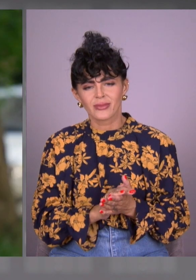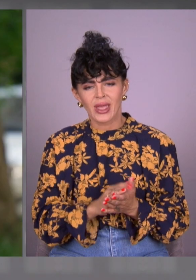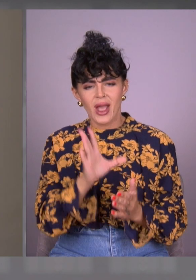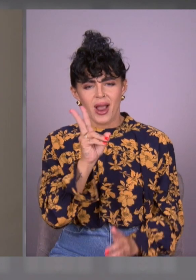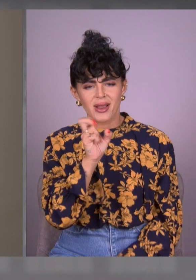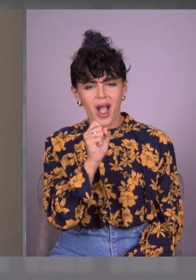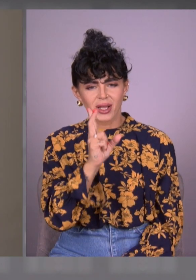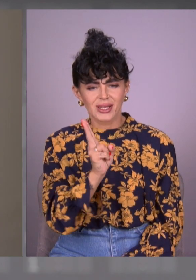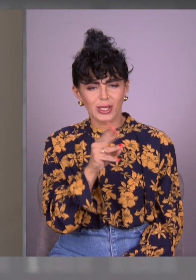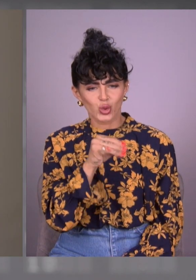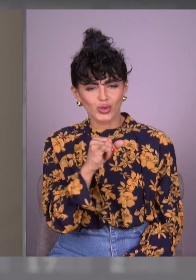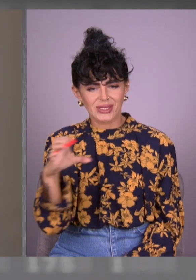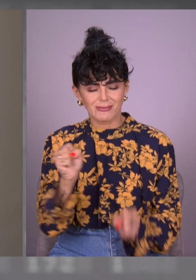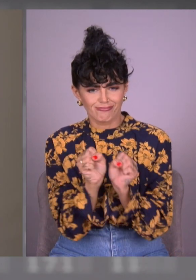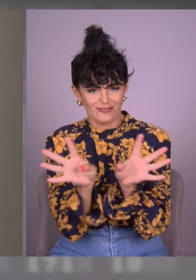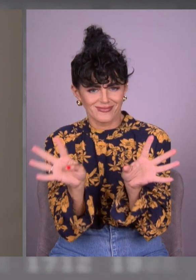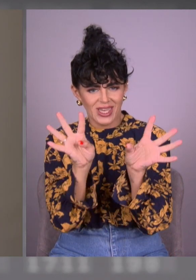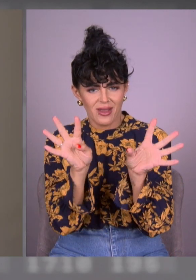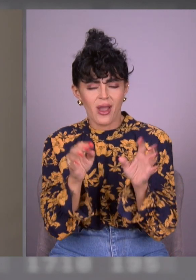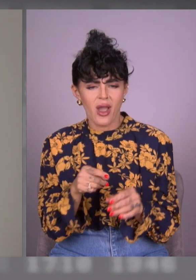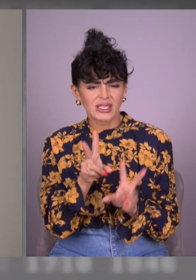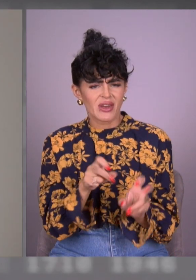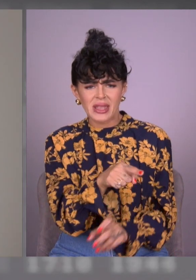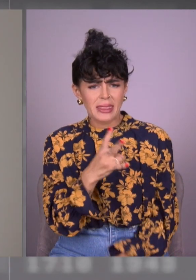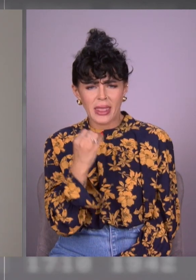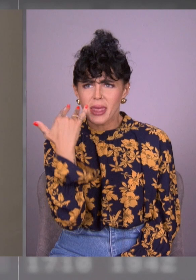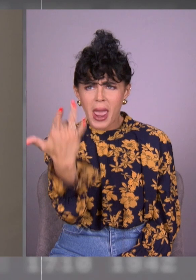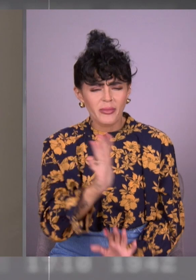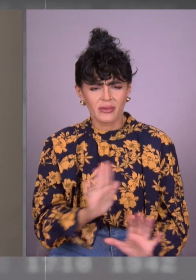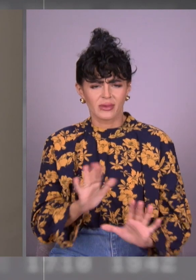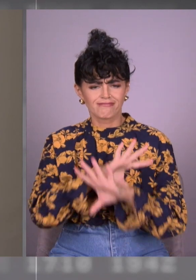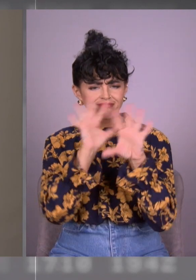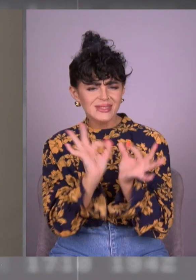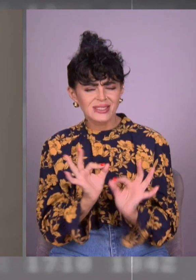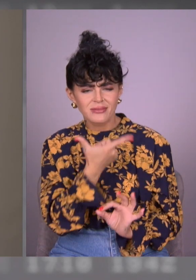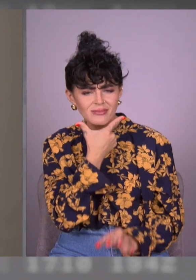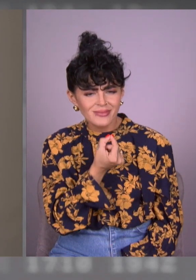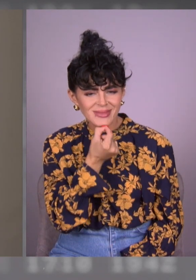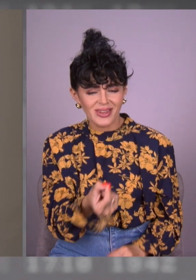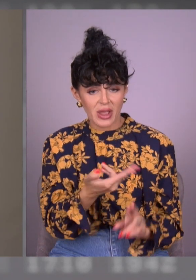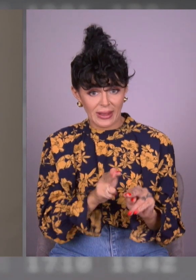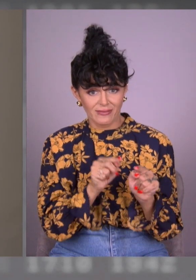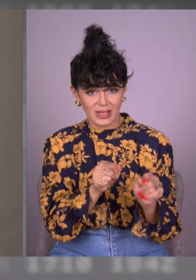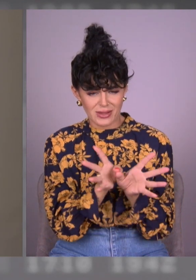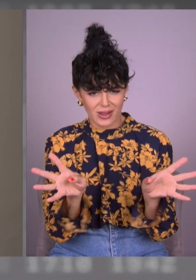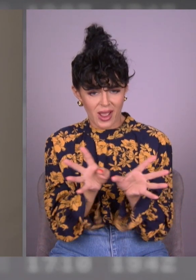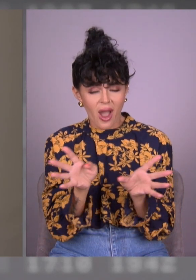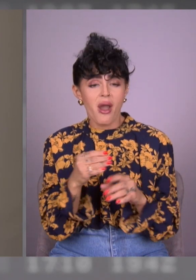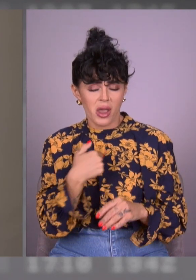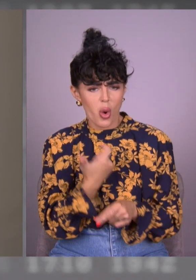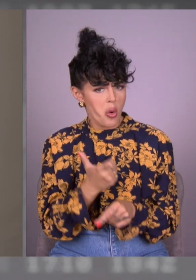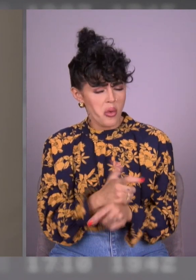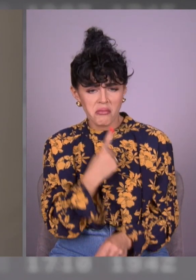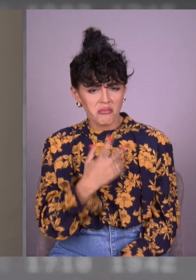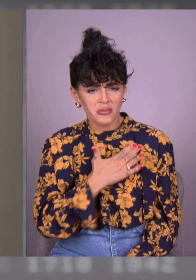кактуси. Вони невибагливі, витончені. Ці квіти я дуже полюбляла і